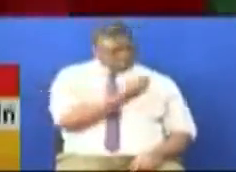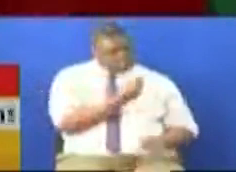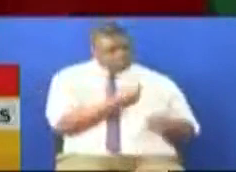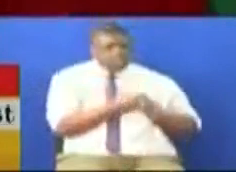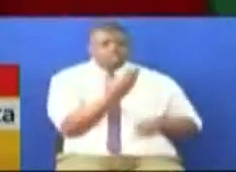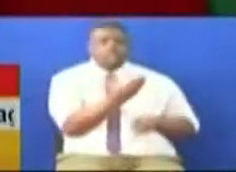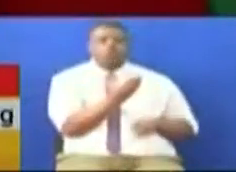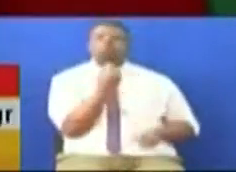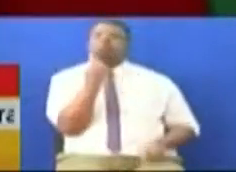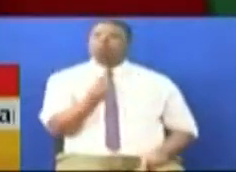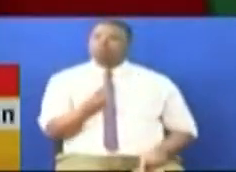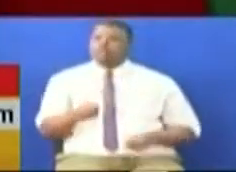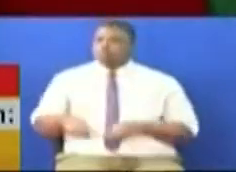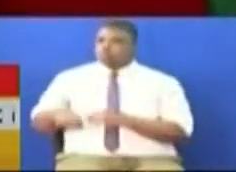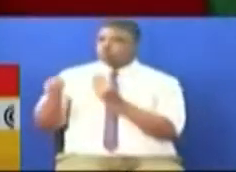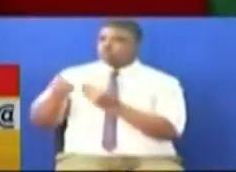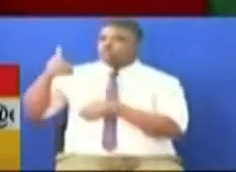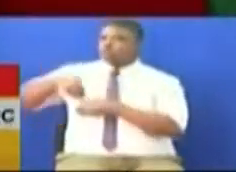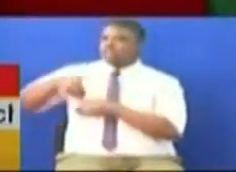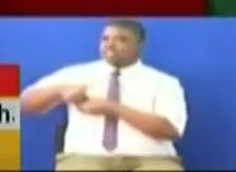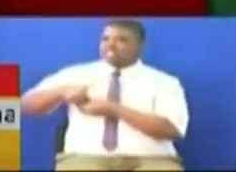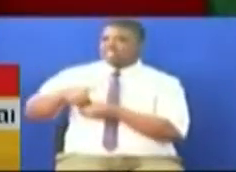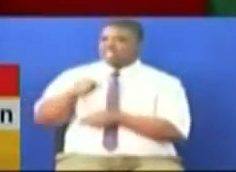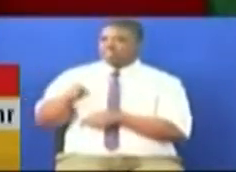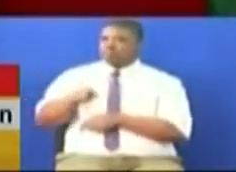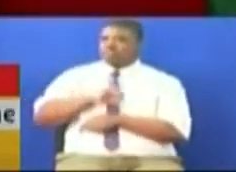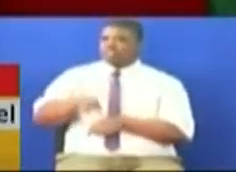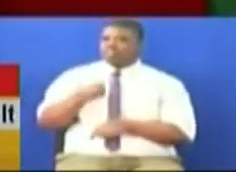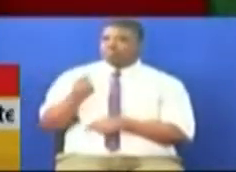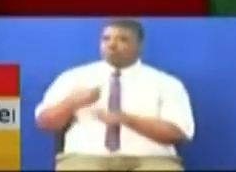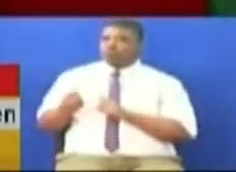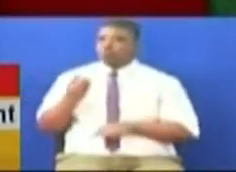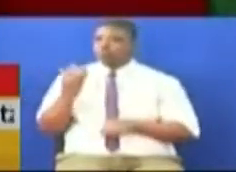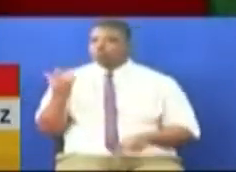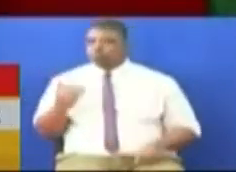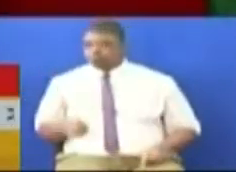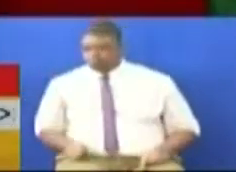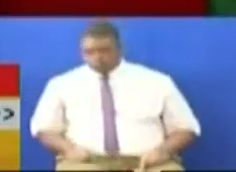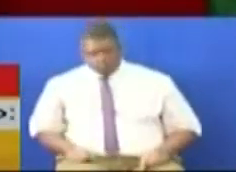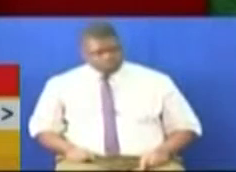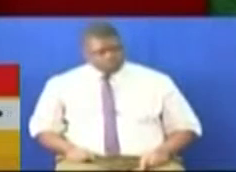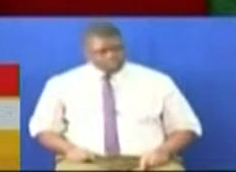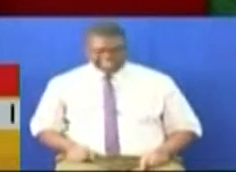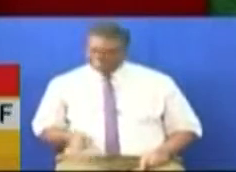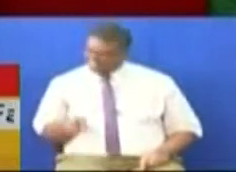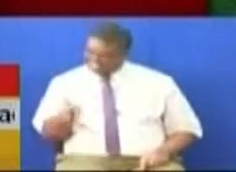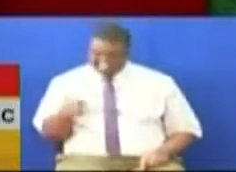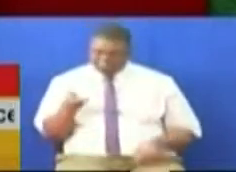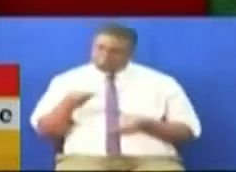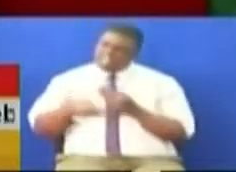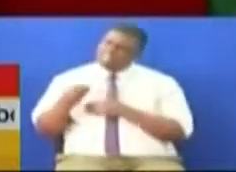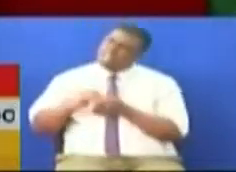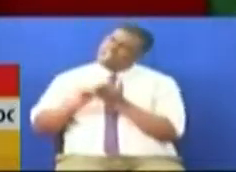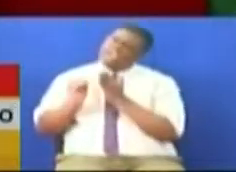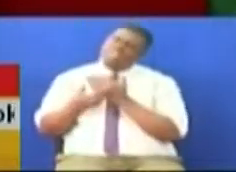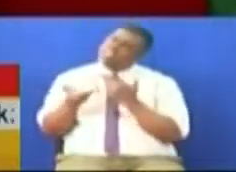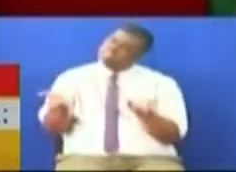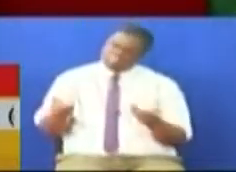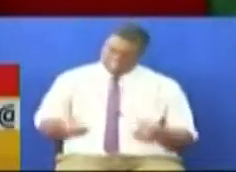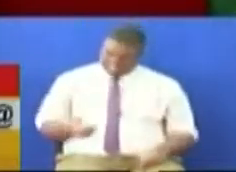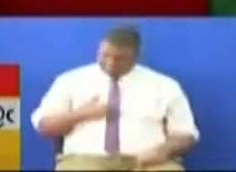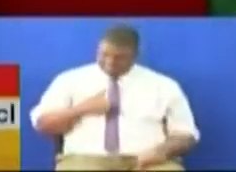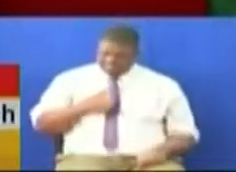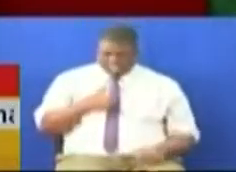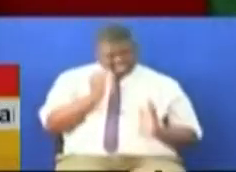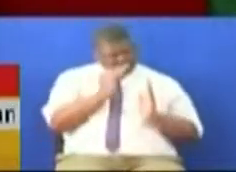na wanawauzia wateja GB hiyo hiyo kwa shilingi 1500. Hivi Mheshimiwa Spika, hiyo ni biashara gani? Hata ingekuwa mimi